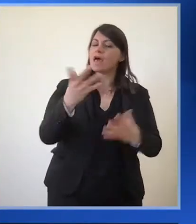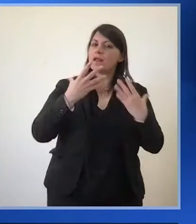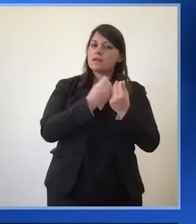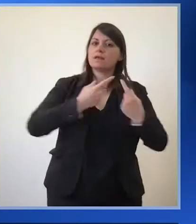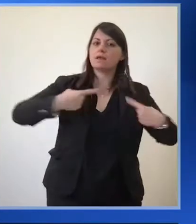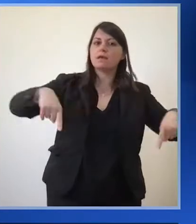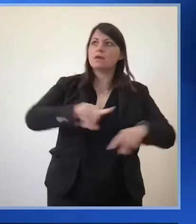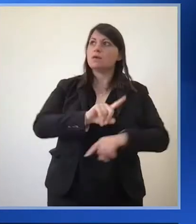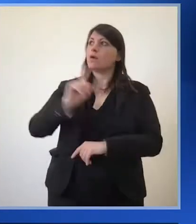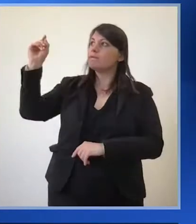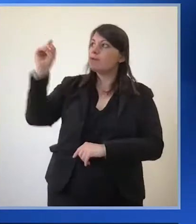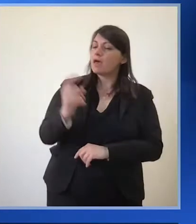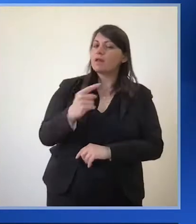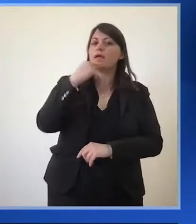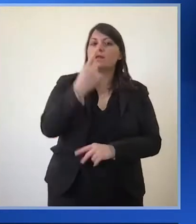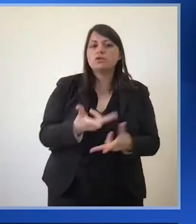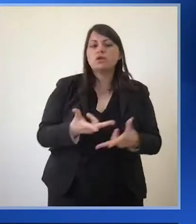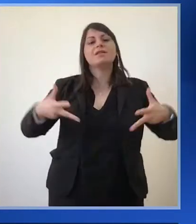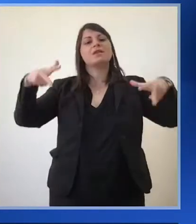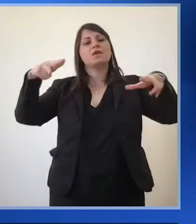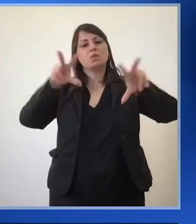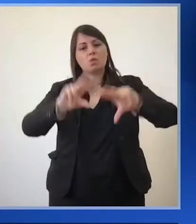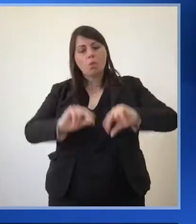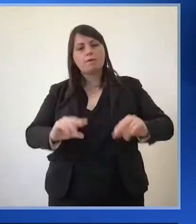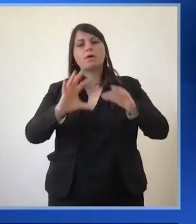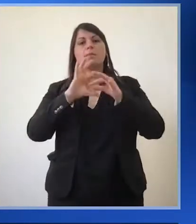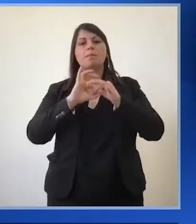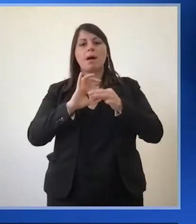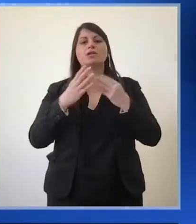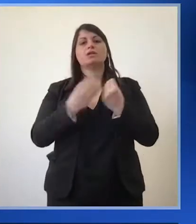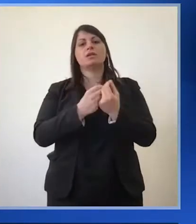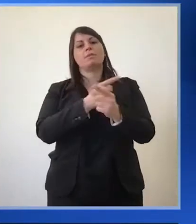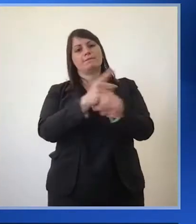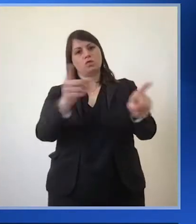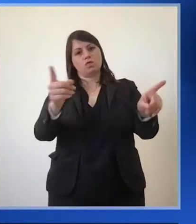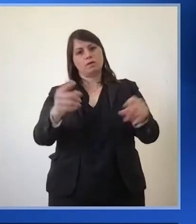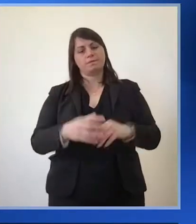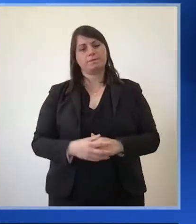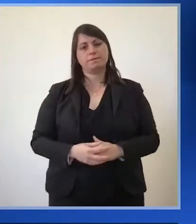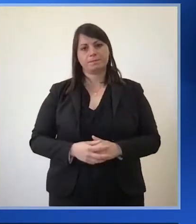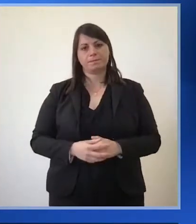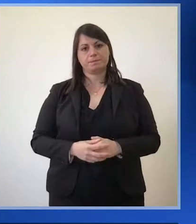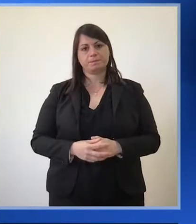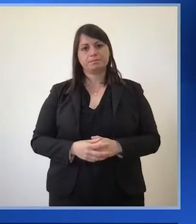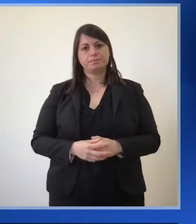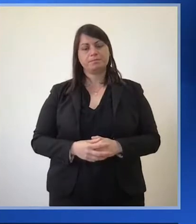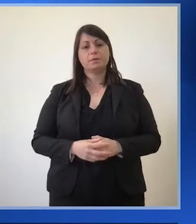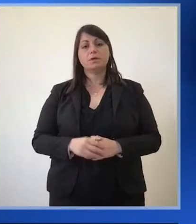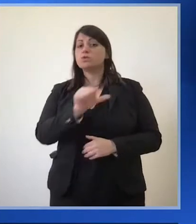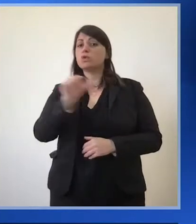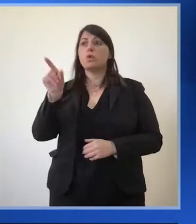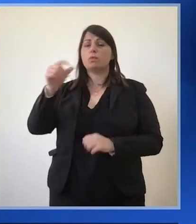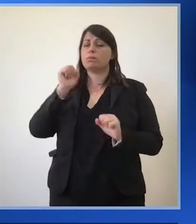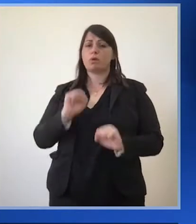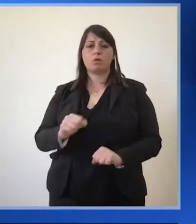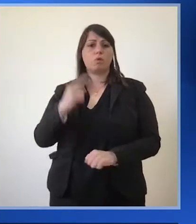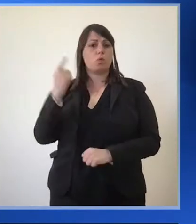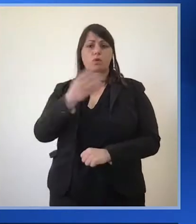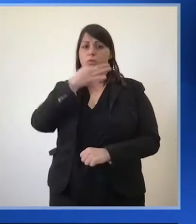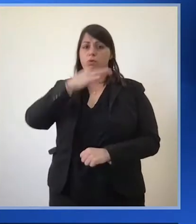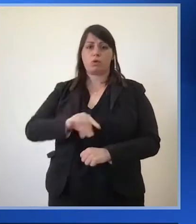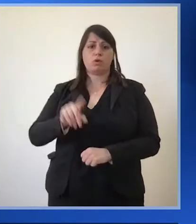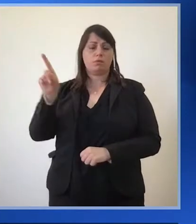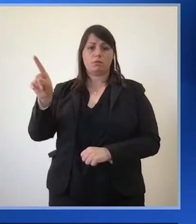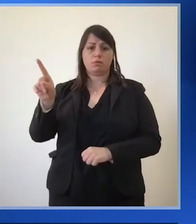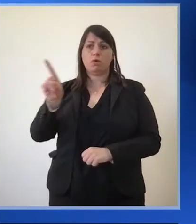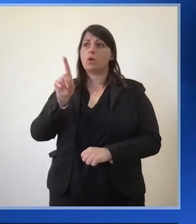dica ancora: pace a voi. Solo Lui può farlo. Solo Lui ha